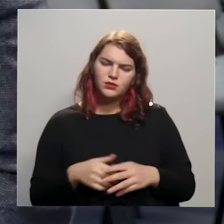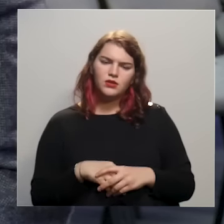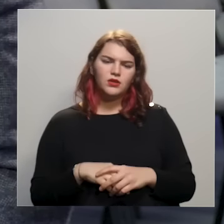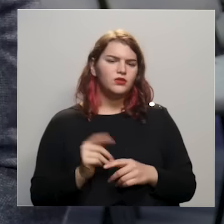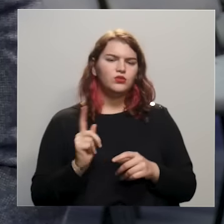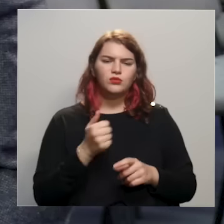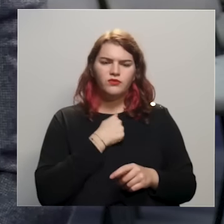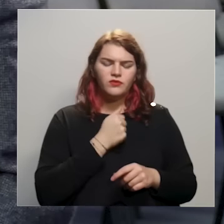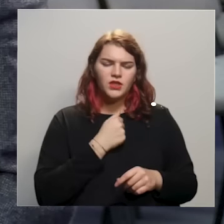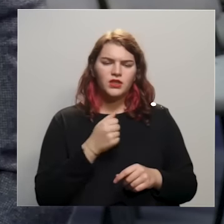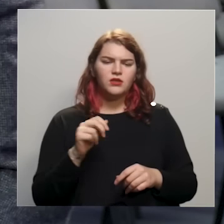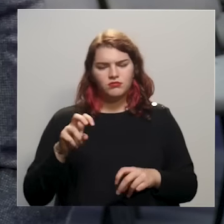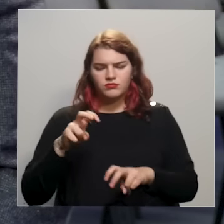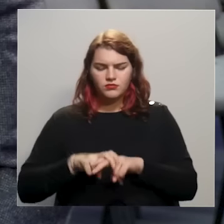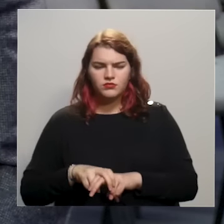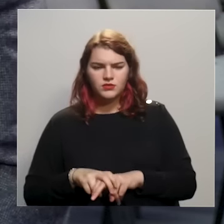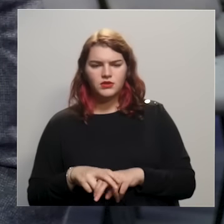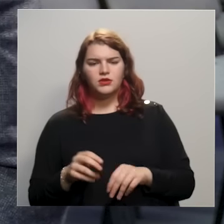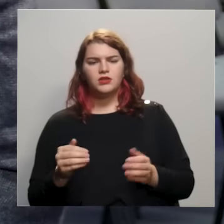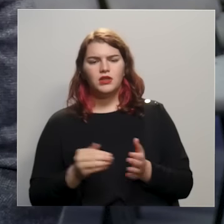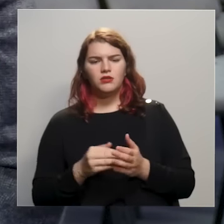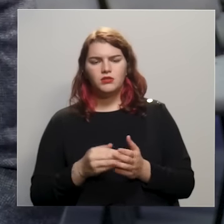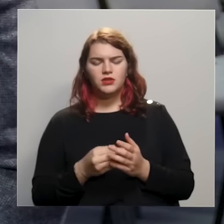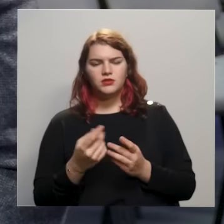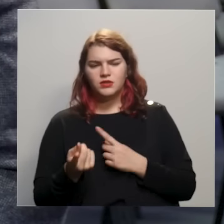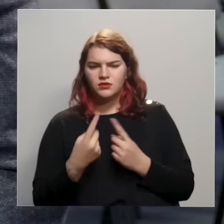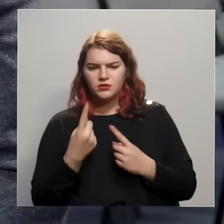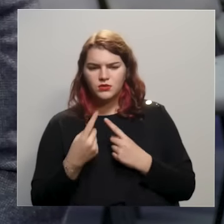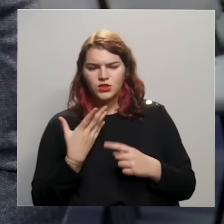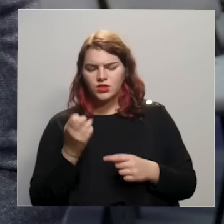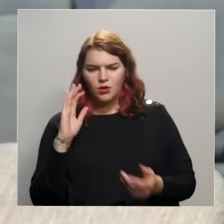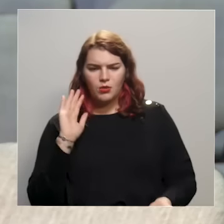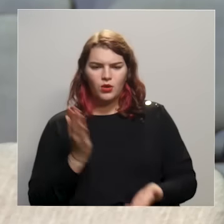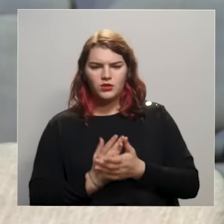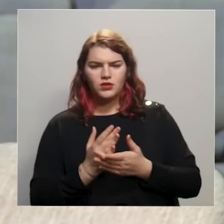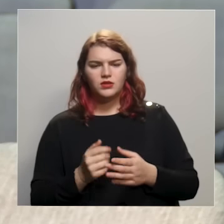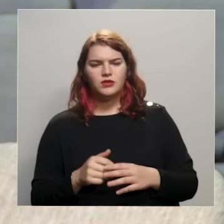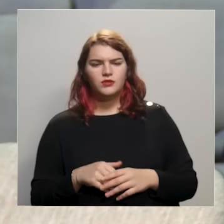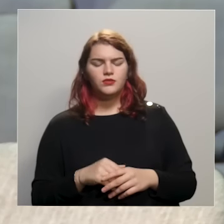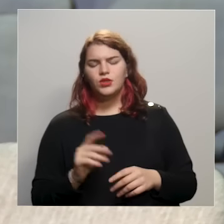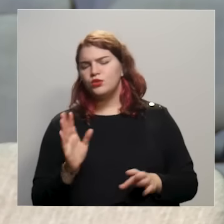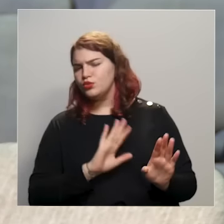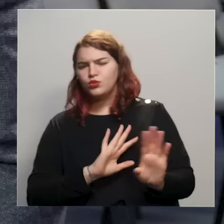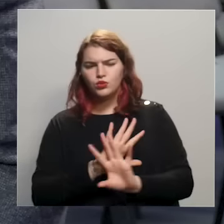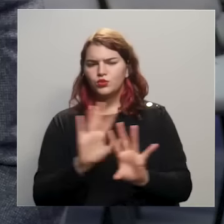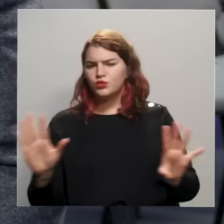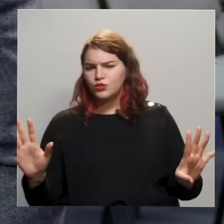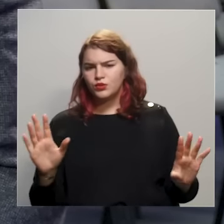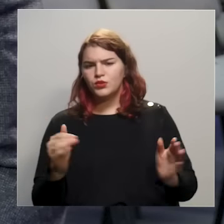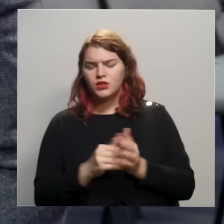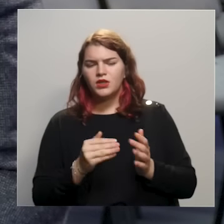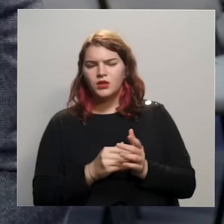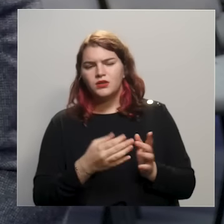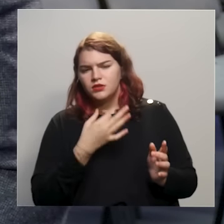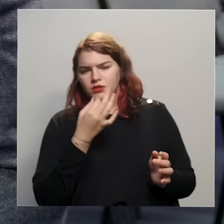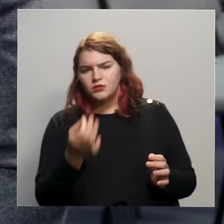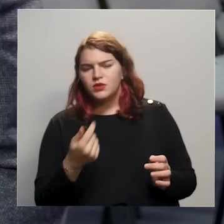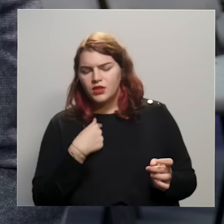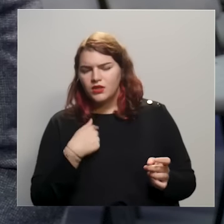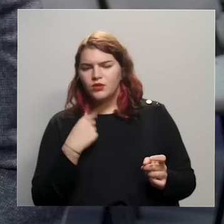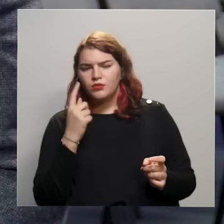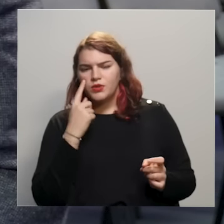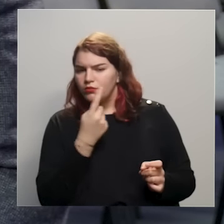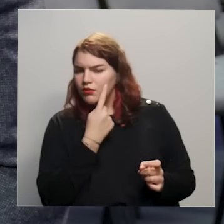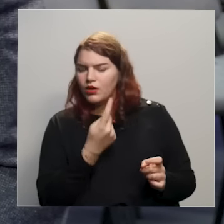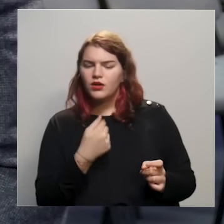trebuie să fie teamă, haideți să stați jos, că trebuie să vă spun eu prima dată ce am hotărât. Nu, vreau să spun, nu, spun eu. Eu